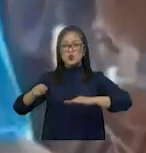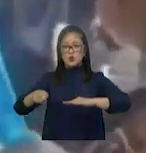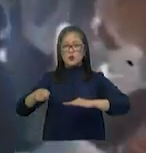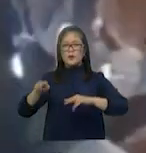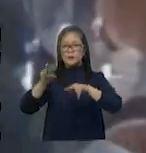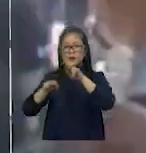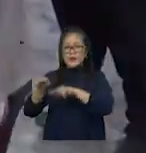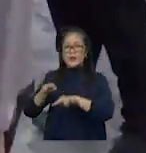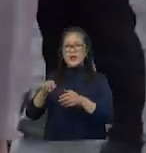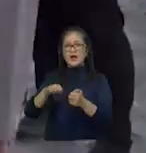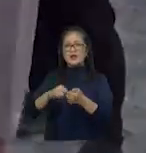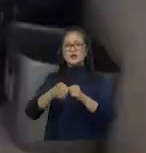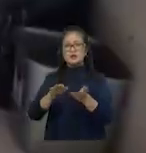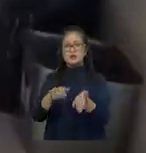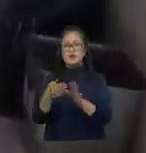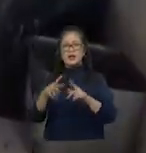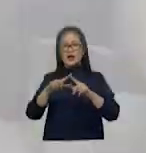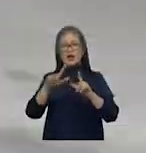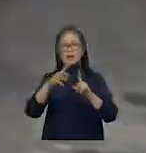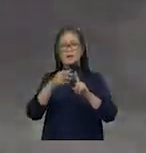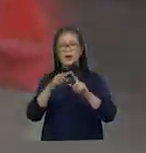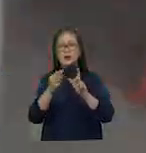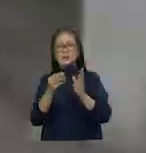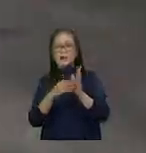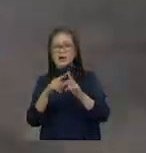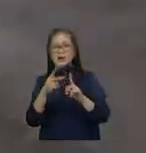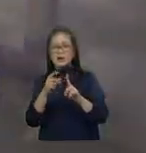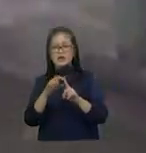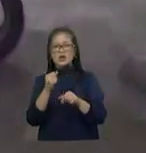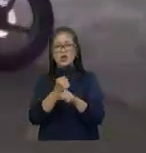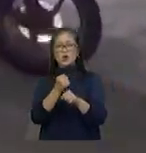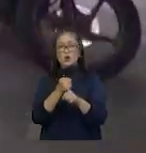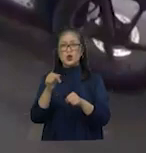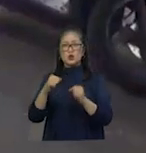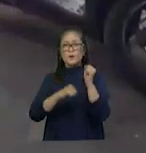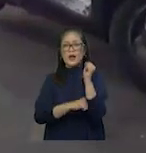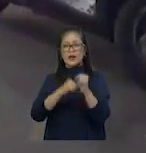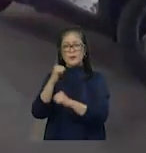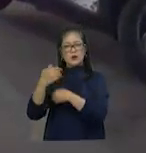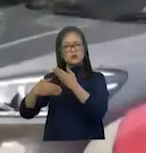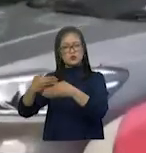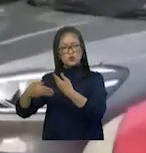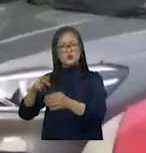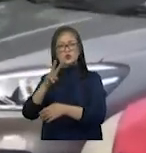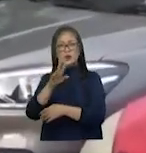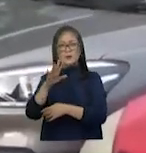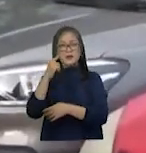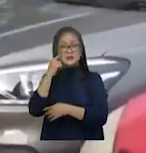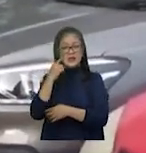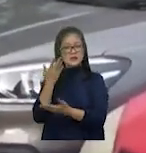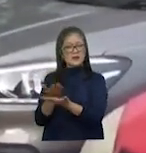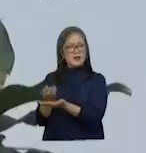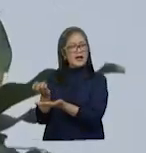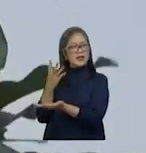Mahdi, santri Pondok Pesantren Gontor asal Palembang terus berlanjut. 25 saksi telah dimintai keterangan termasuk